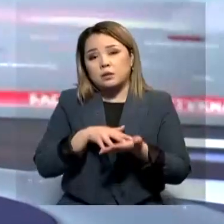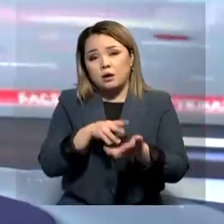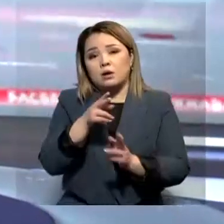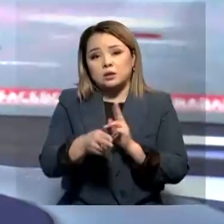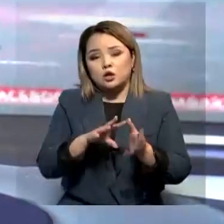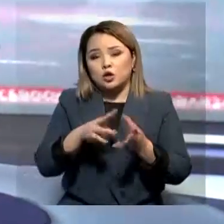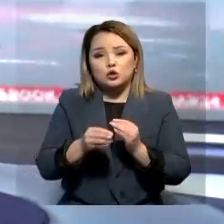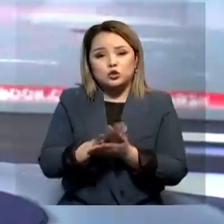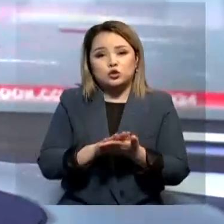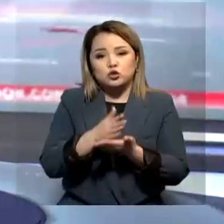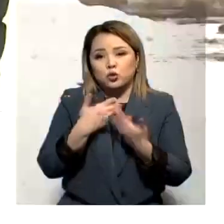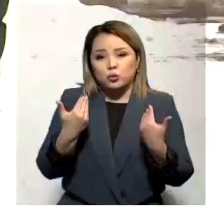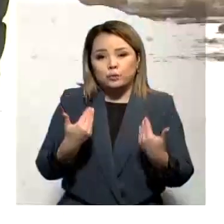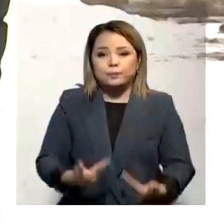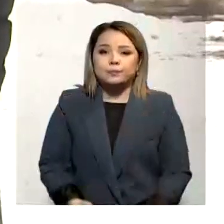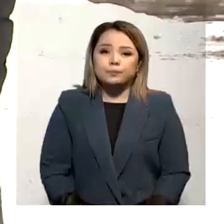арызданғанымен нәтиже жоқ.